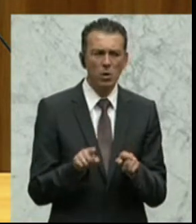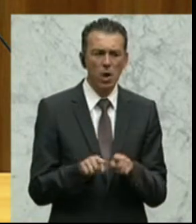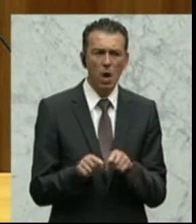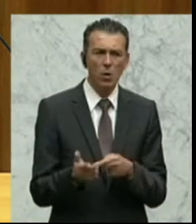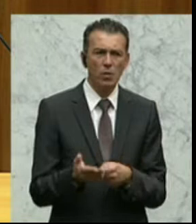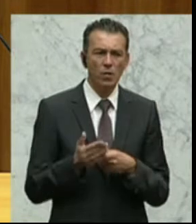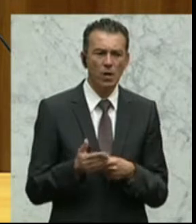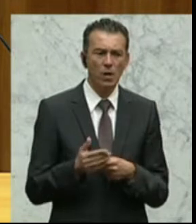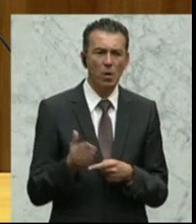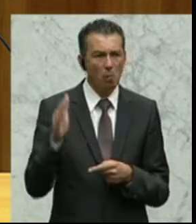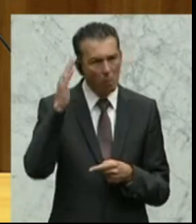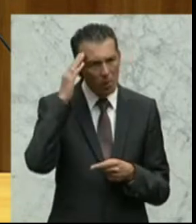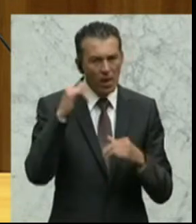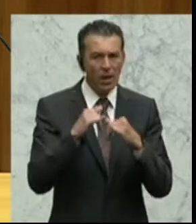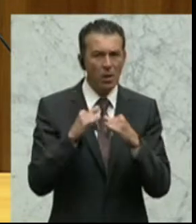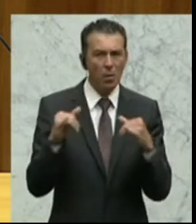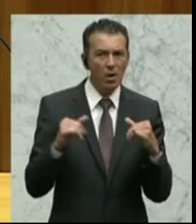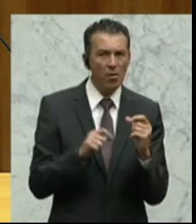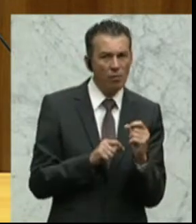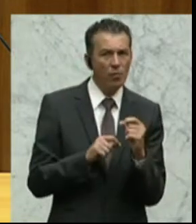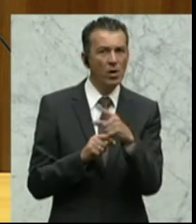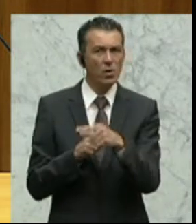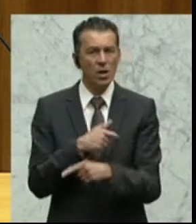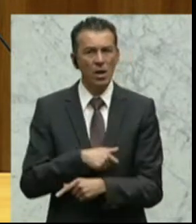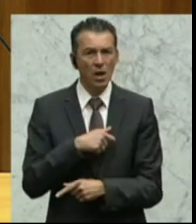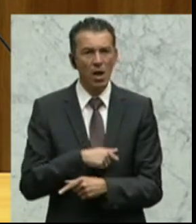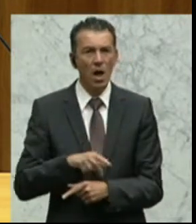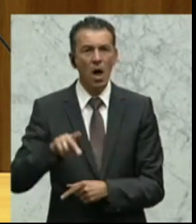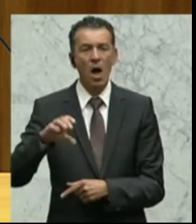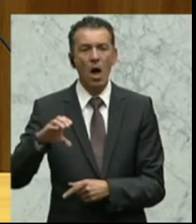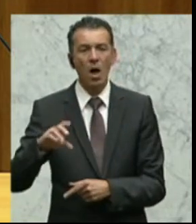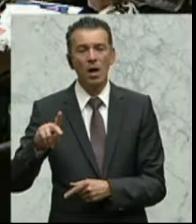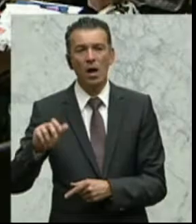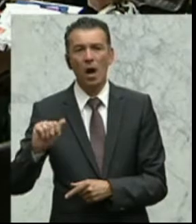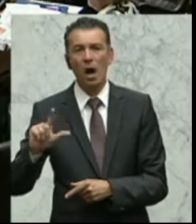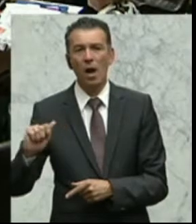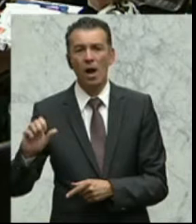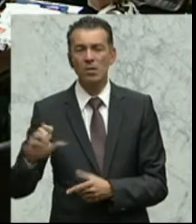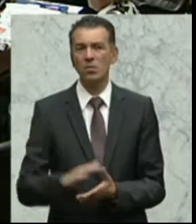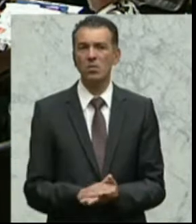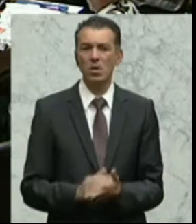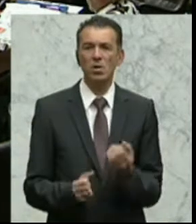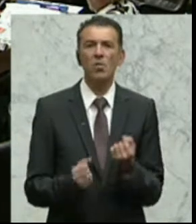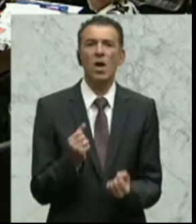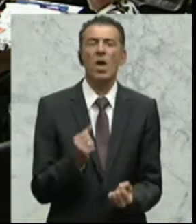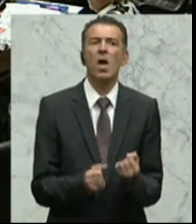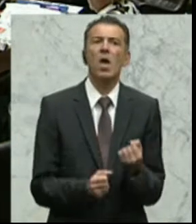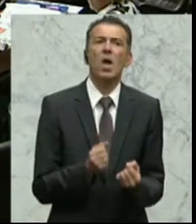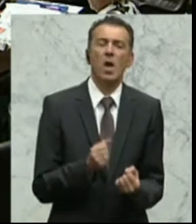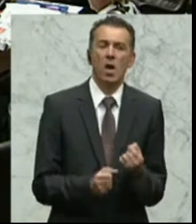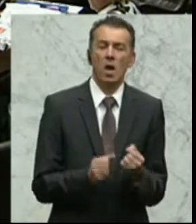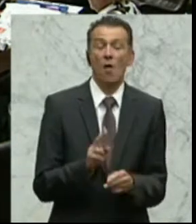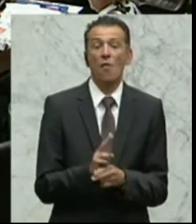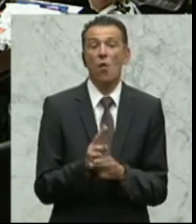Brief an den Kommissar Kallas, dass es sehr schwer sein wird, um das einmal vorsichtig zu